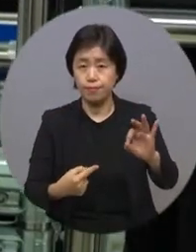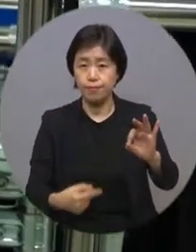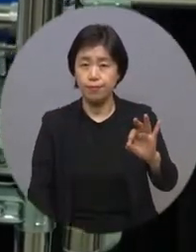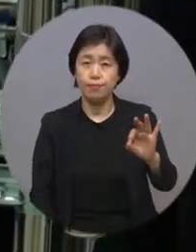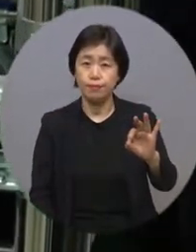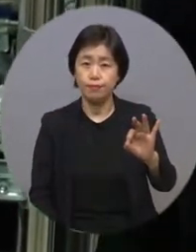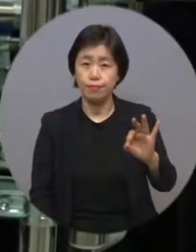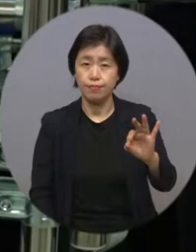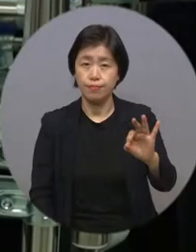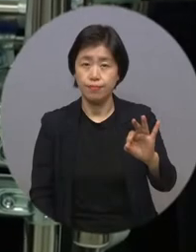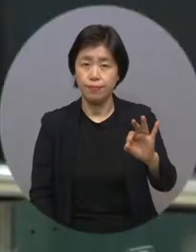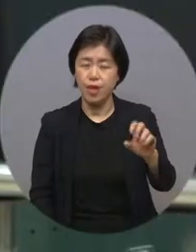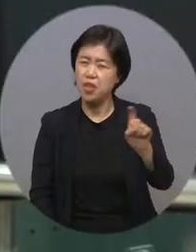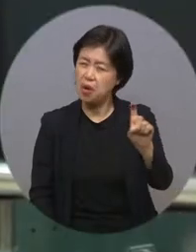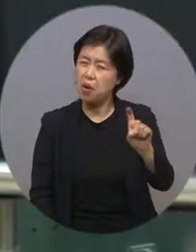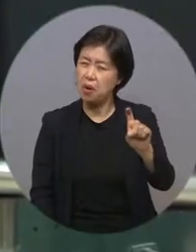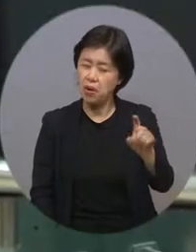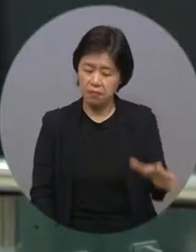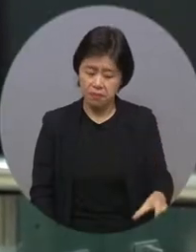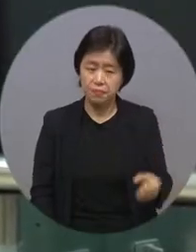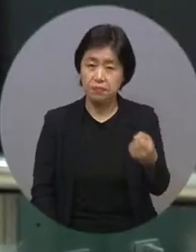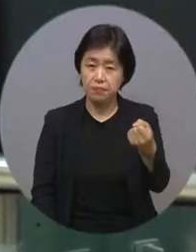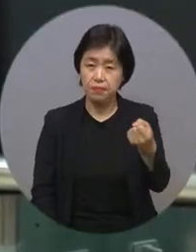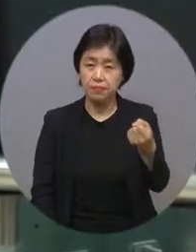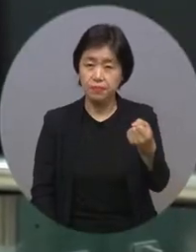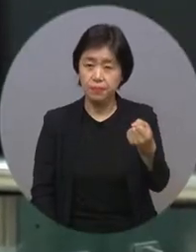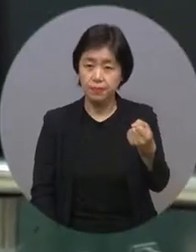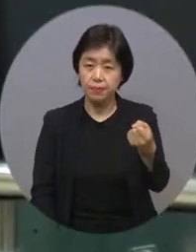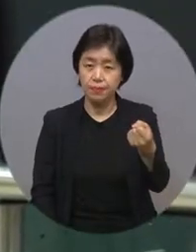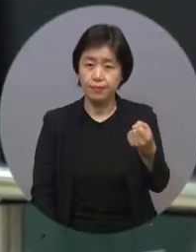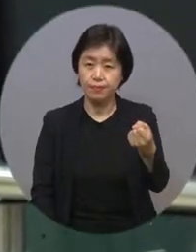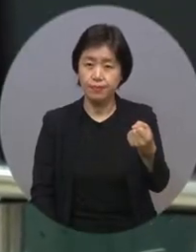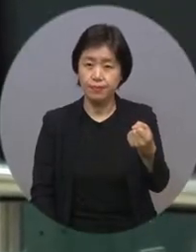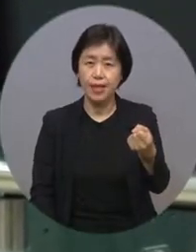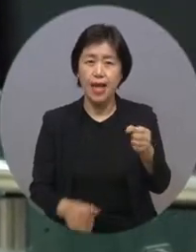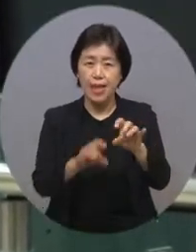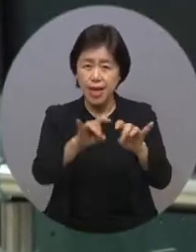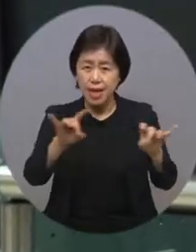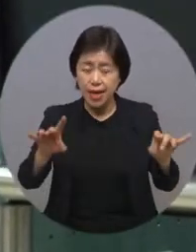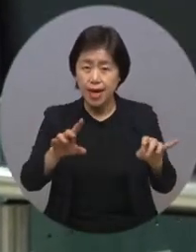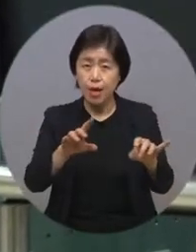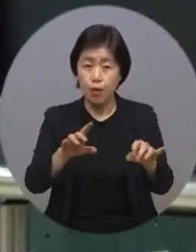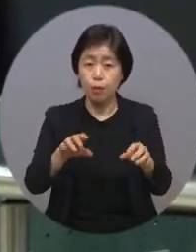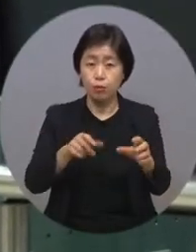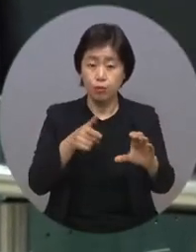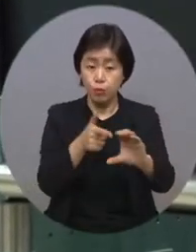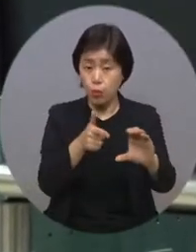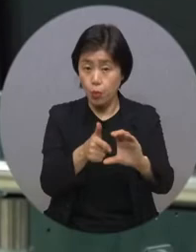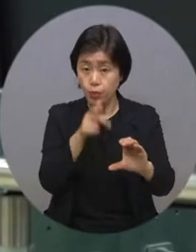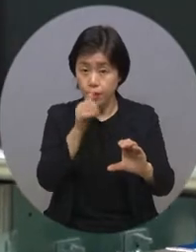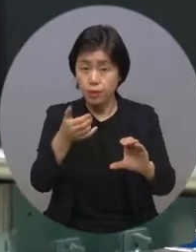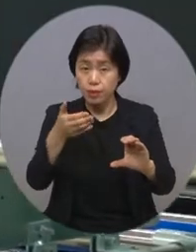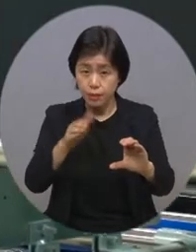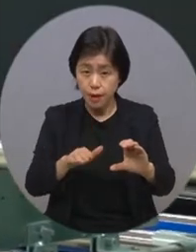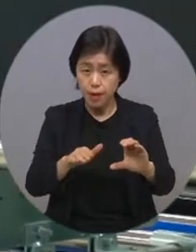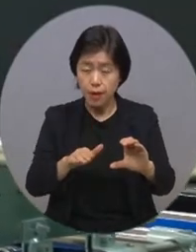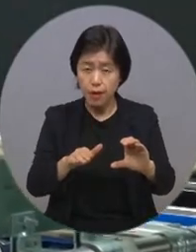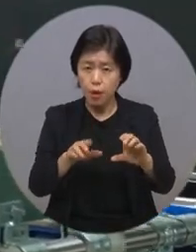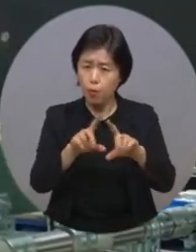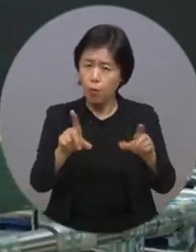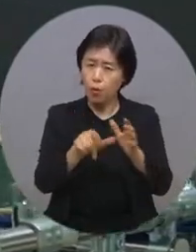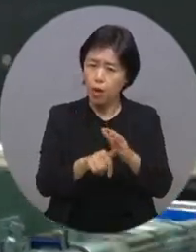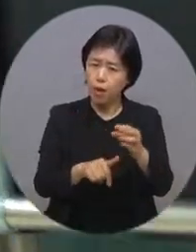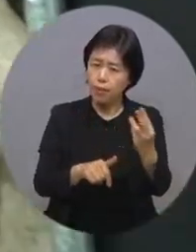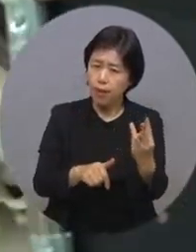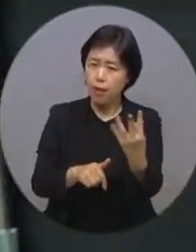건데 이제 10개 정도를 잡고 교육을 해요. 실제로 저희가 한 개씩도 조립을 하지만 조립을 하는 데서 볼트를 3개를 조립하는데